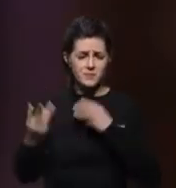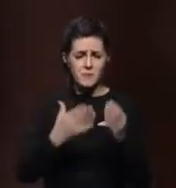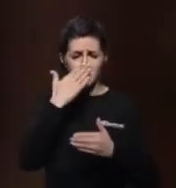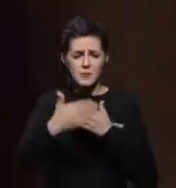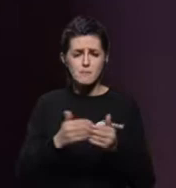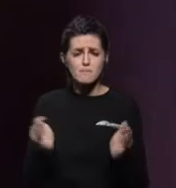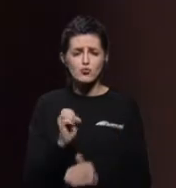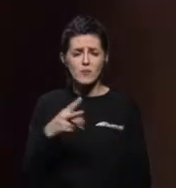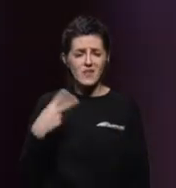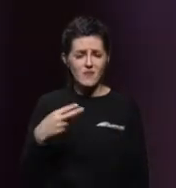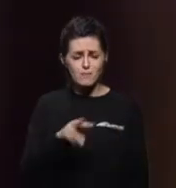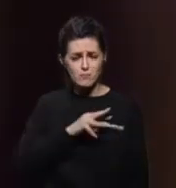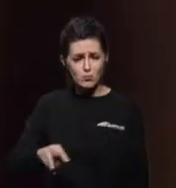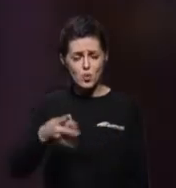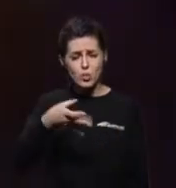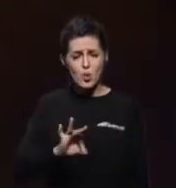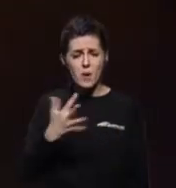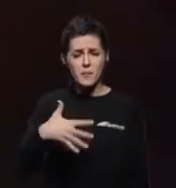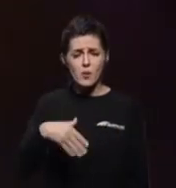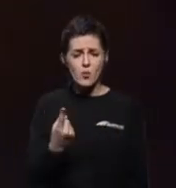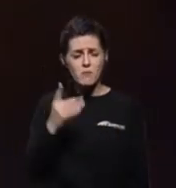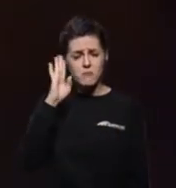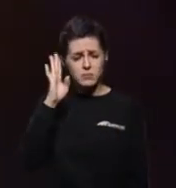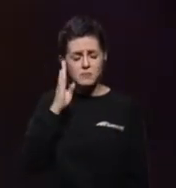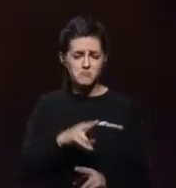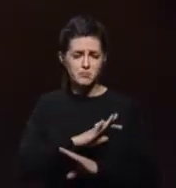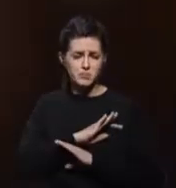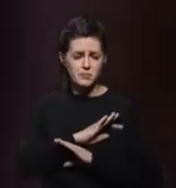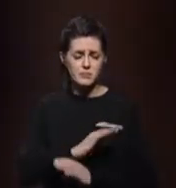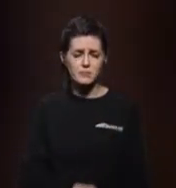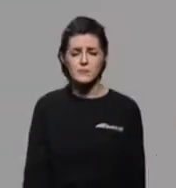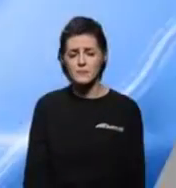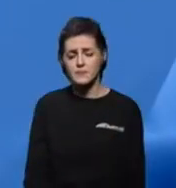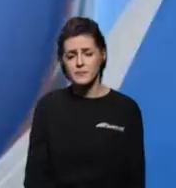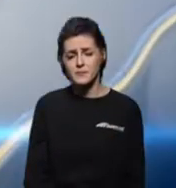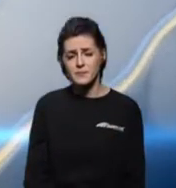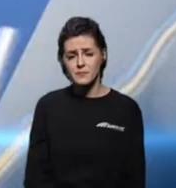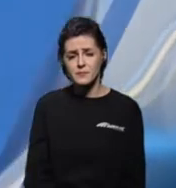за 20 хвилин, але 51-річний мешканець загинув.